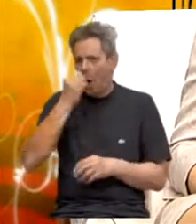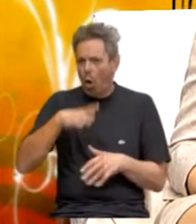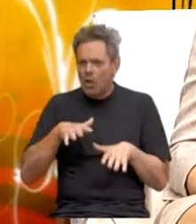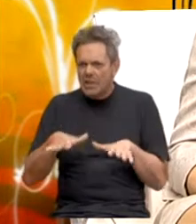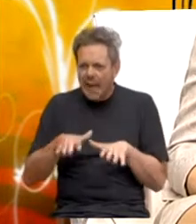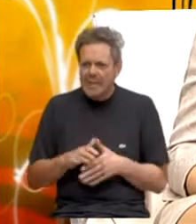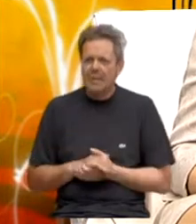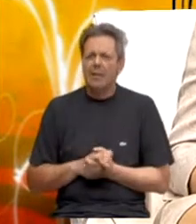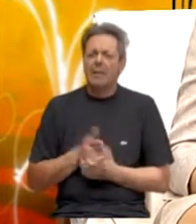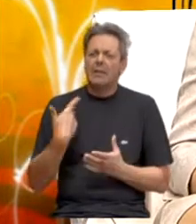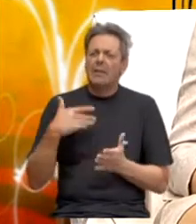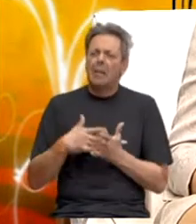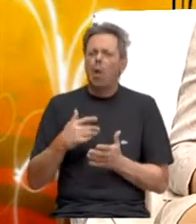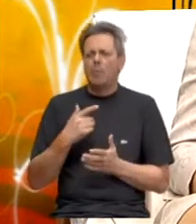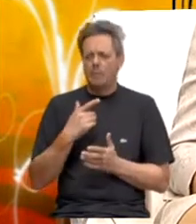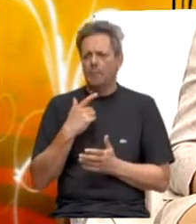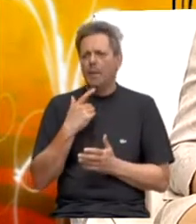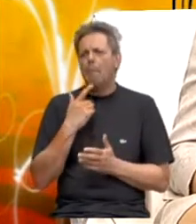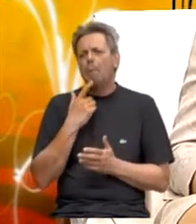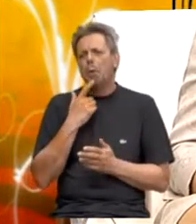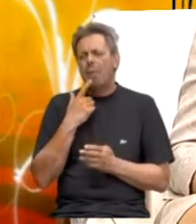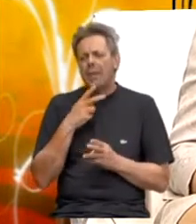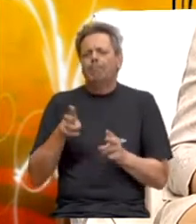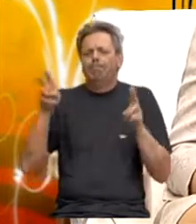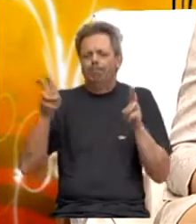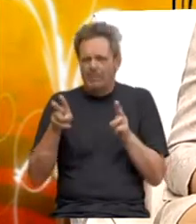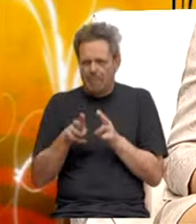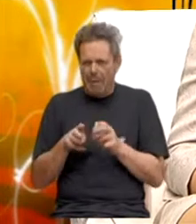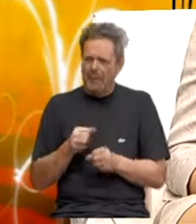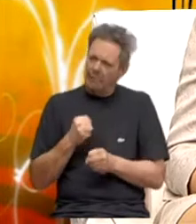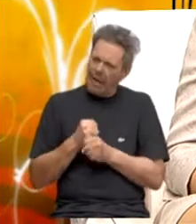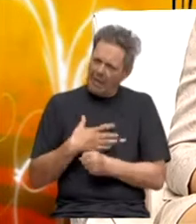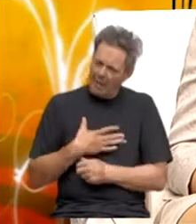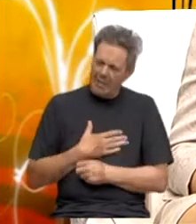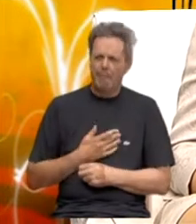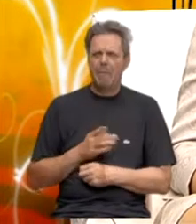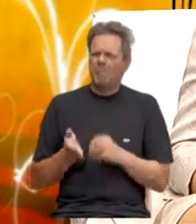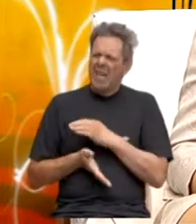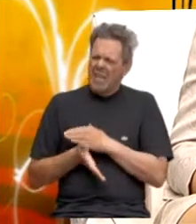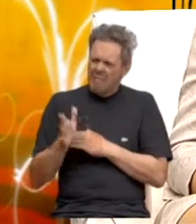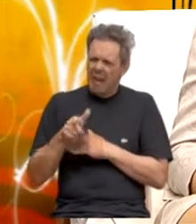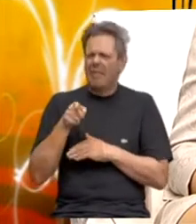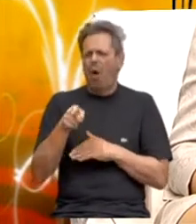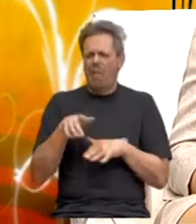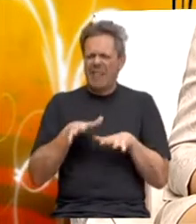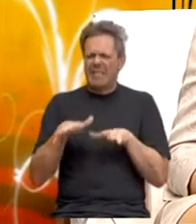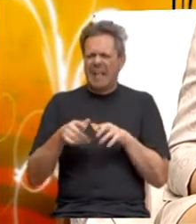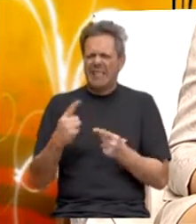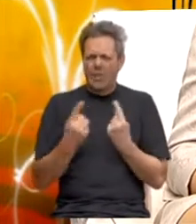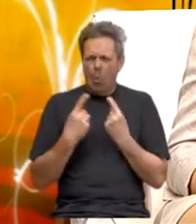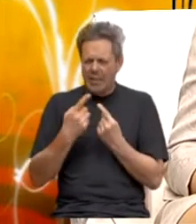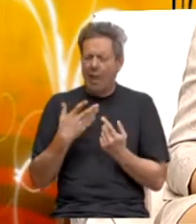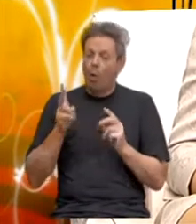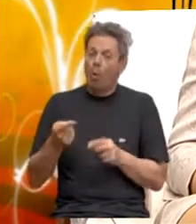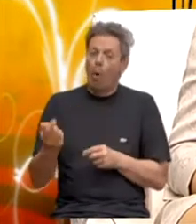zapravo zovemo stres, trebalo bi probati minimalizirati. Dakle, raditi na sebi da se izbjegnu te stresne situacije koje mogu